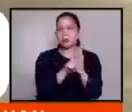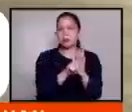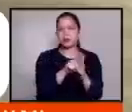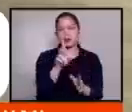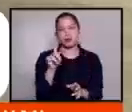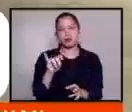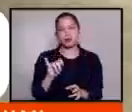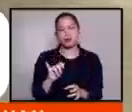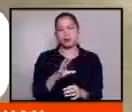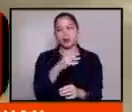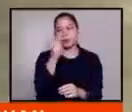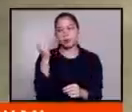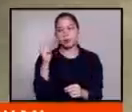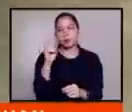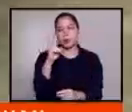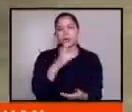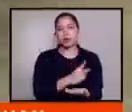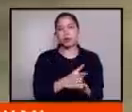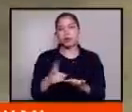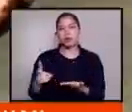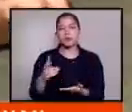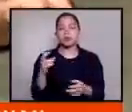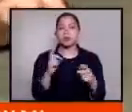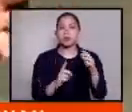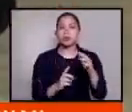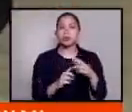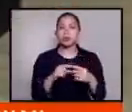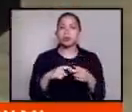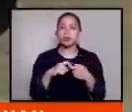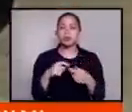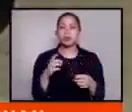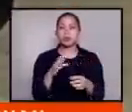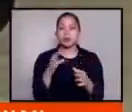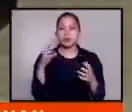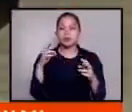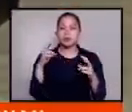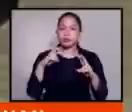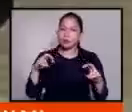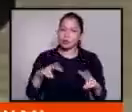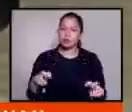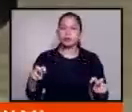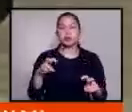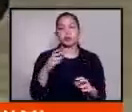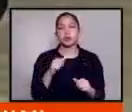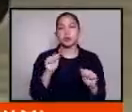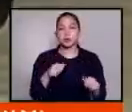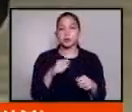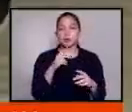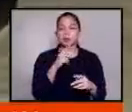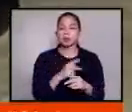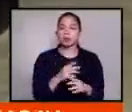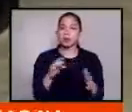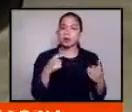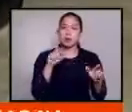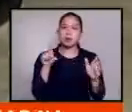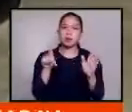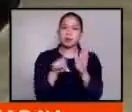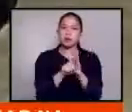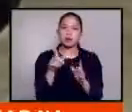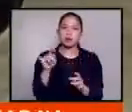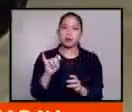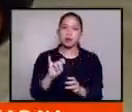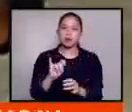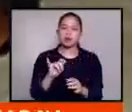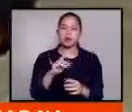dito. 2 linggo yung tatagal lang suspensyon at pagkatapos ito ay pag-aaralan ng mga otoridad kung permanente nang ipagbabawal ang mga regular taxi